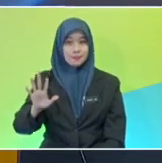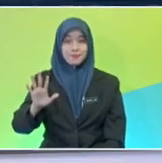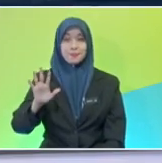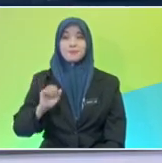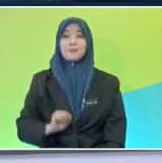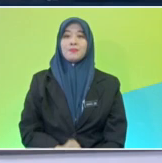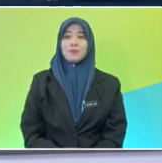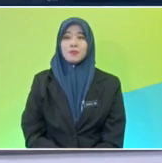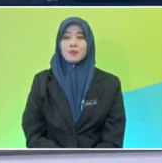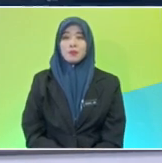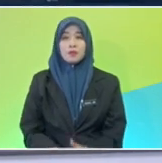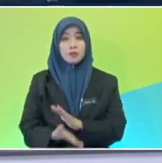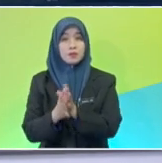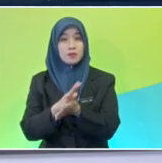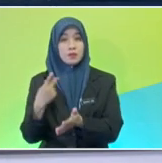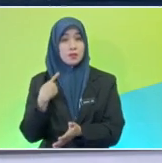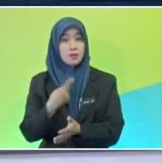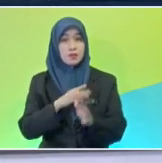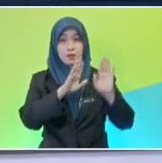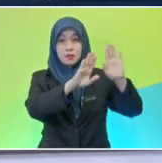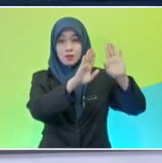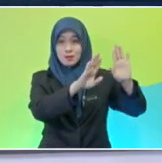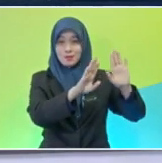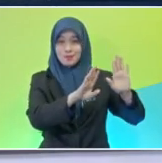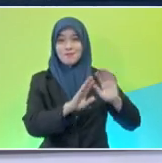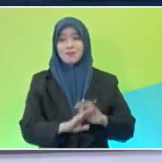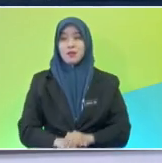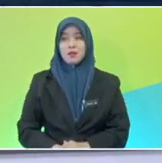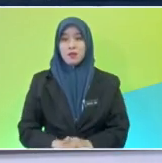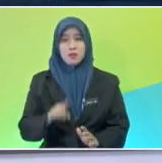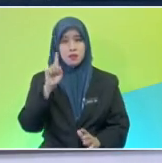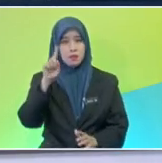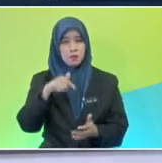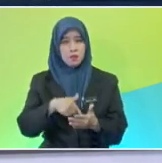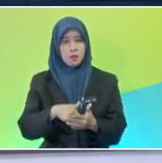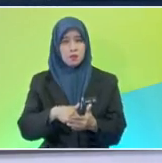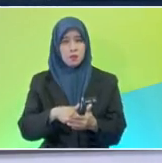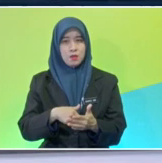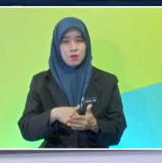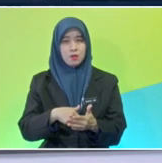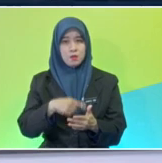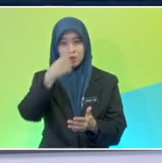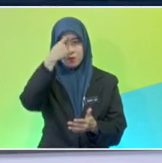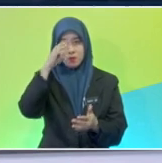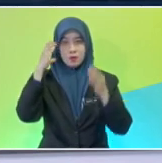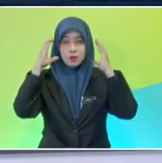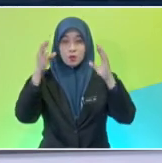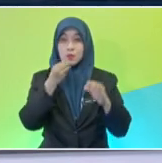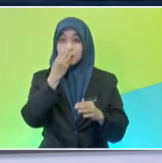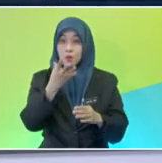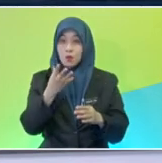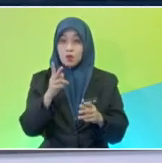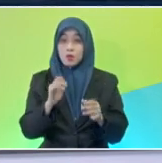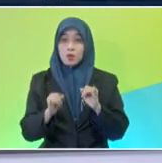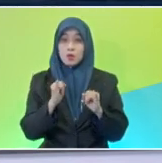Ahad. Yeah. Jadi kita letakkan. Okey. Okey, tapi ada satu perkara untuk cikgu nyatakan dekat sini. Okey. Jika kita